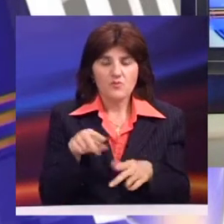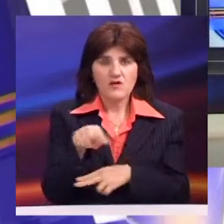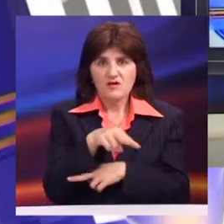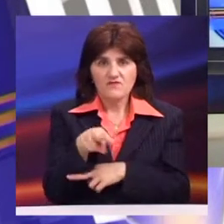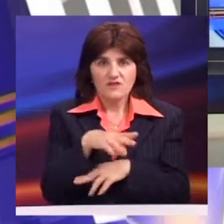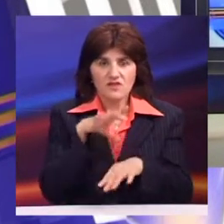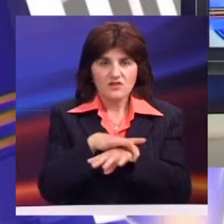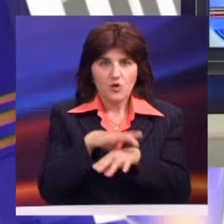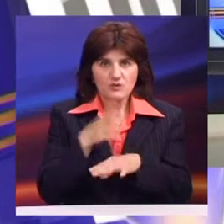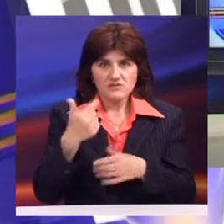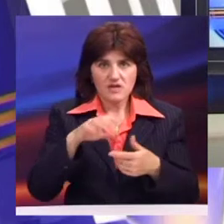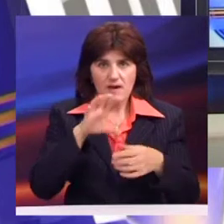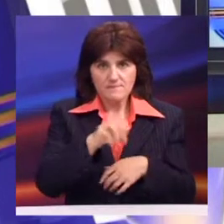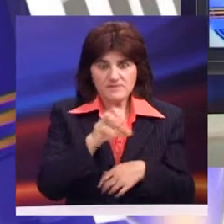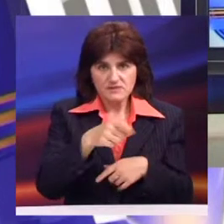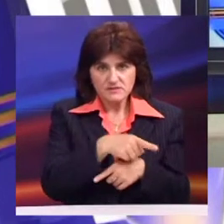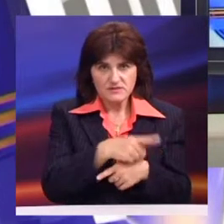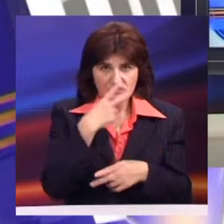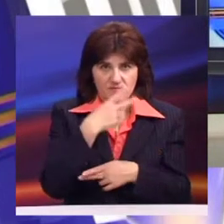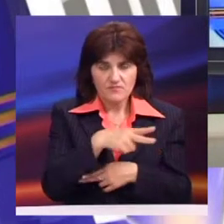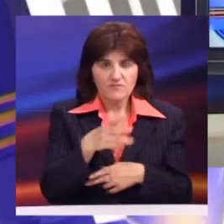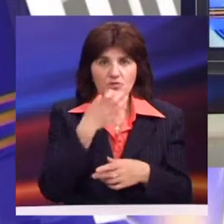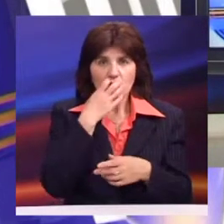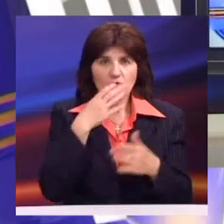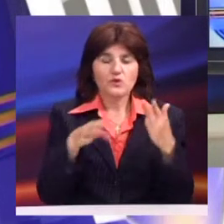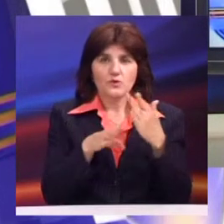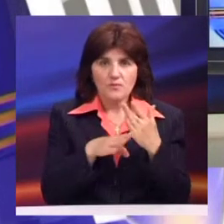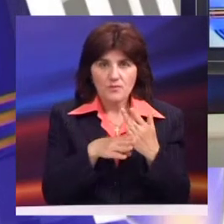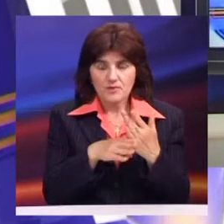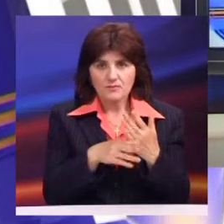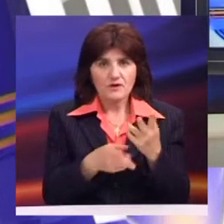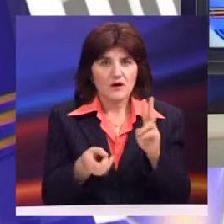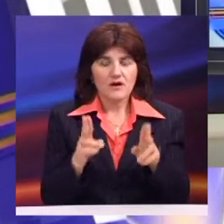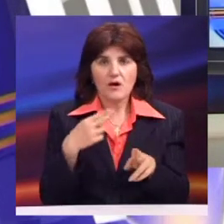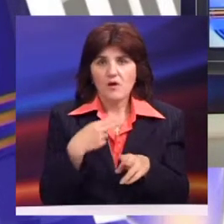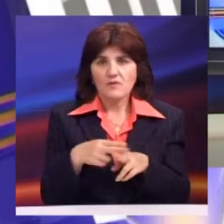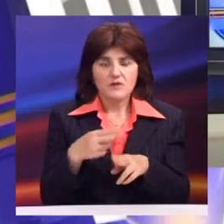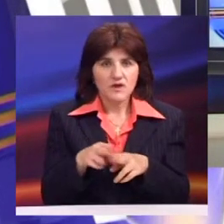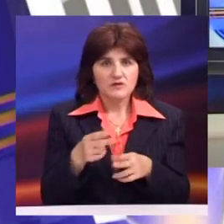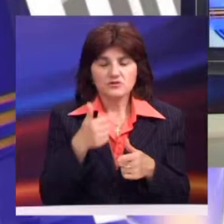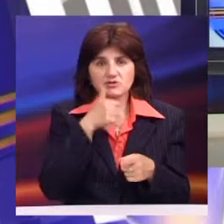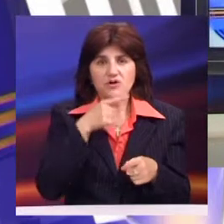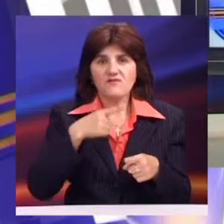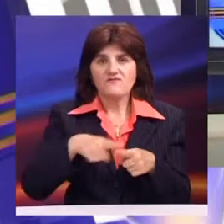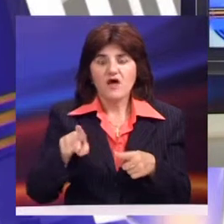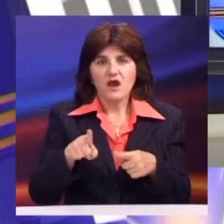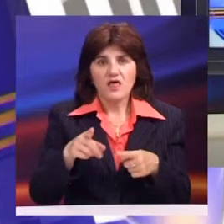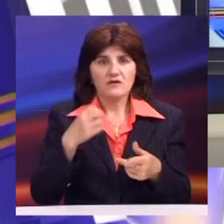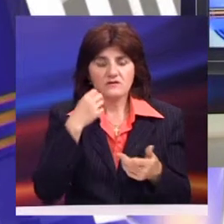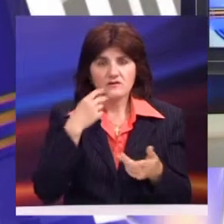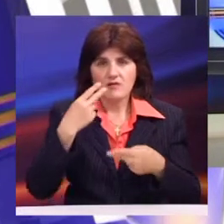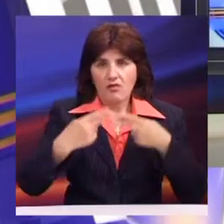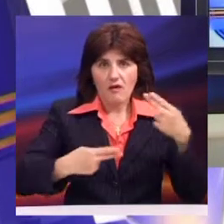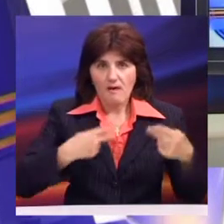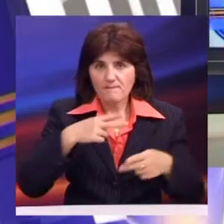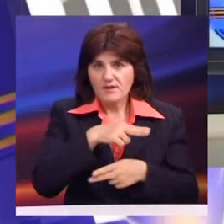Republičkoj veterinarskoj inspekciji kažu da su spremni da sarađuju sa azilom, pomognu im da reše problem nedostataka koje su